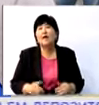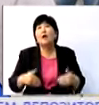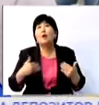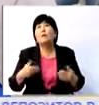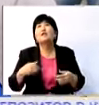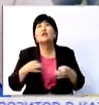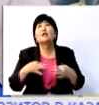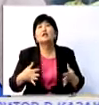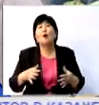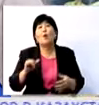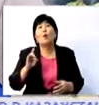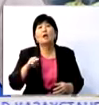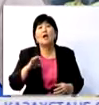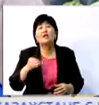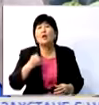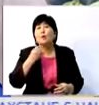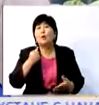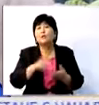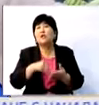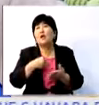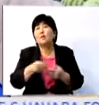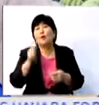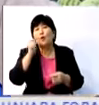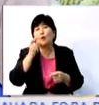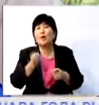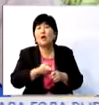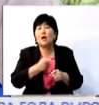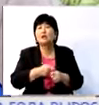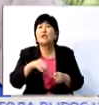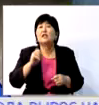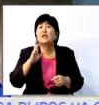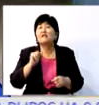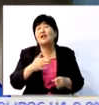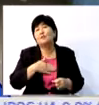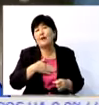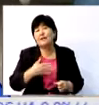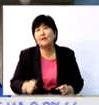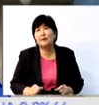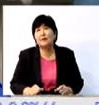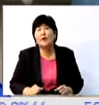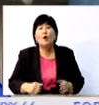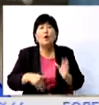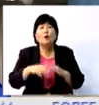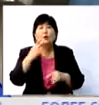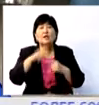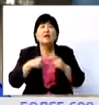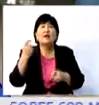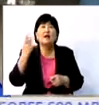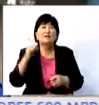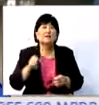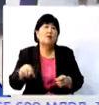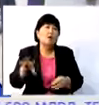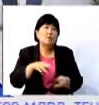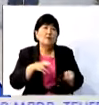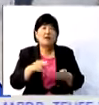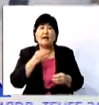Поздравляю с праздником урожая. По хорошей цене покупаем лук, картофель, тыкву. Спасибо. В лучших традициях все хозяйства приехали не